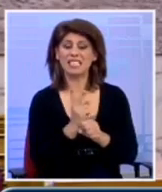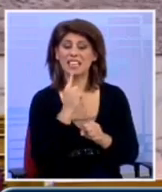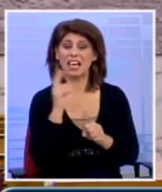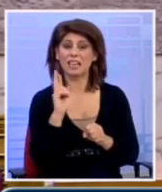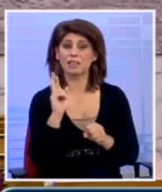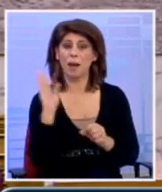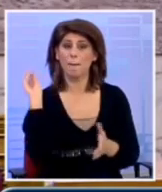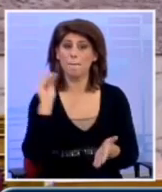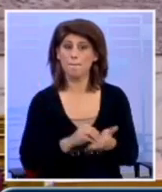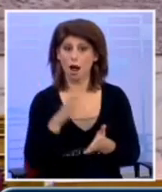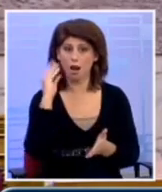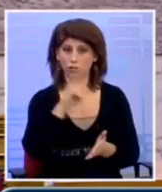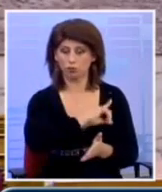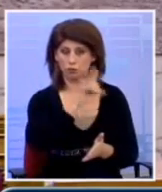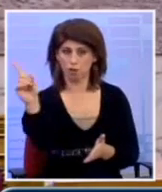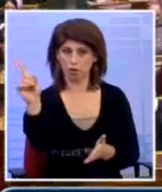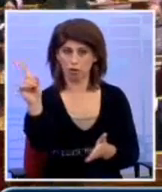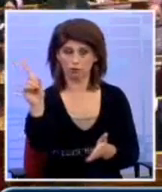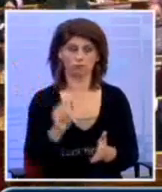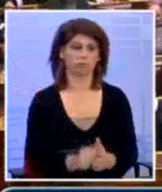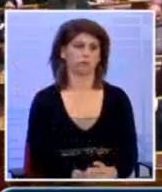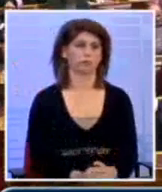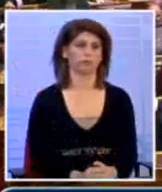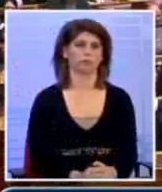δεν θα ξανακουστούν.